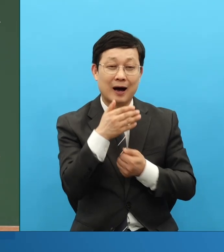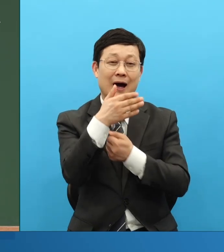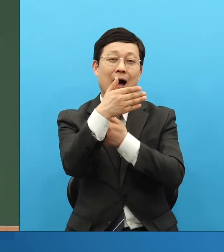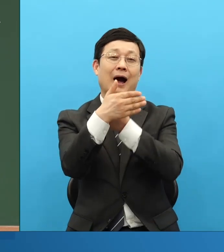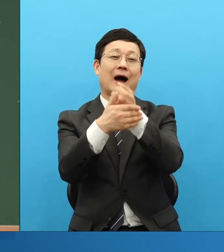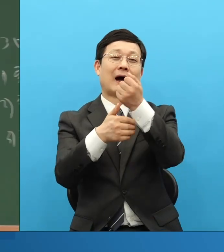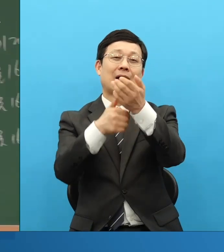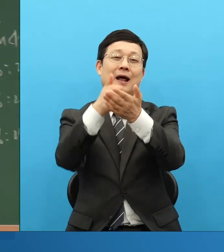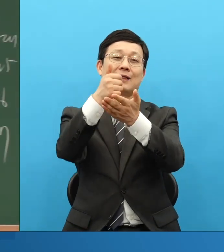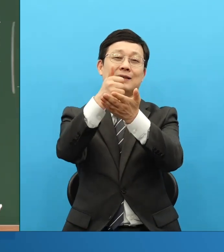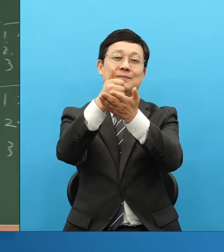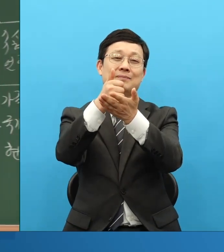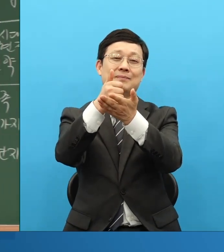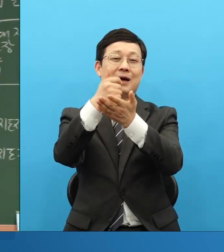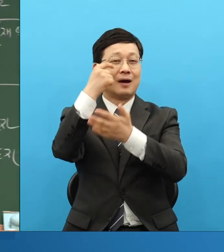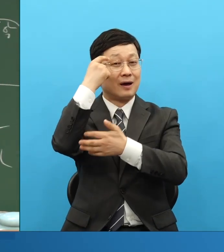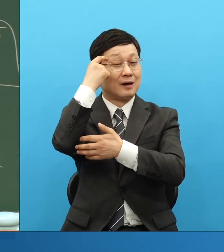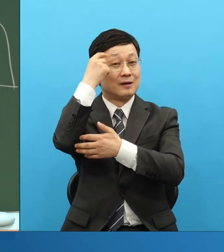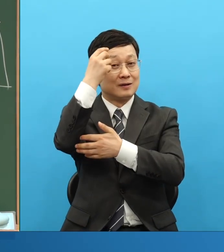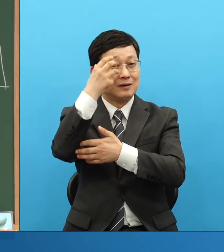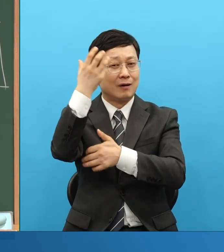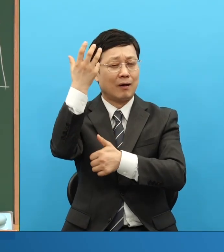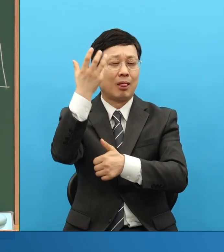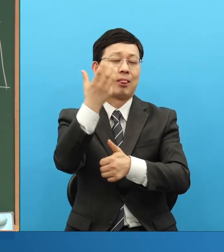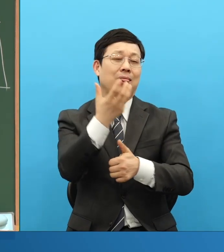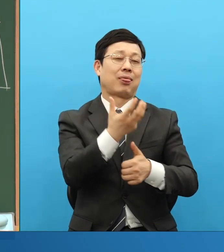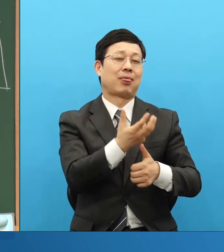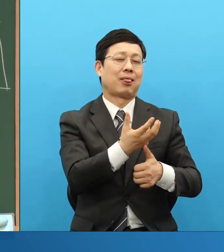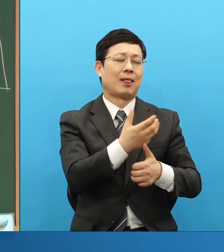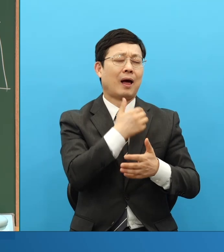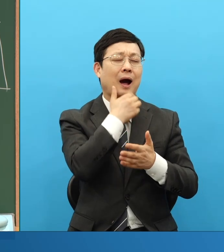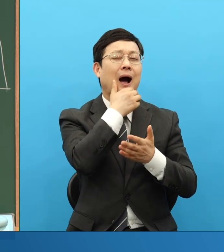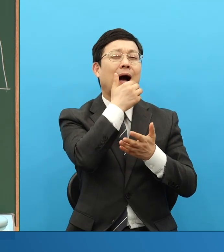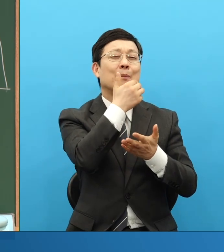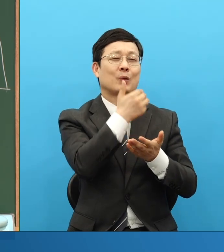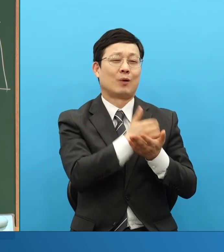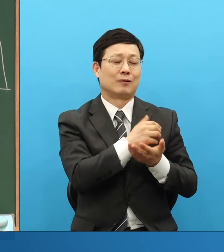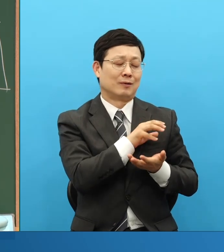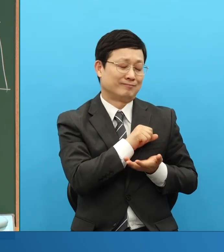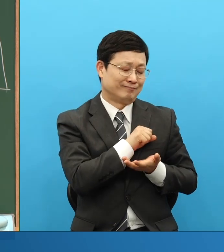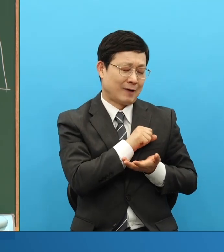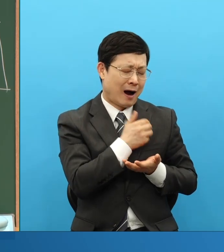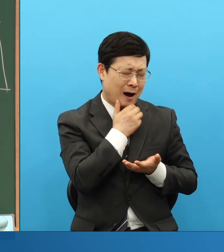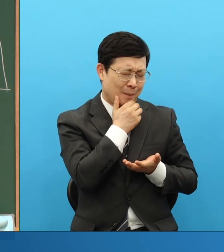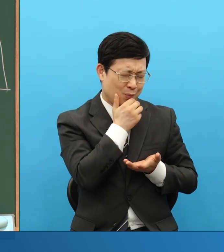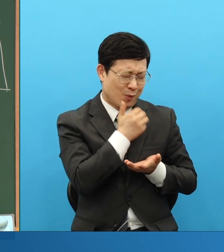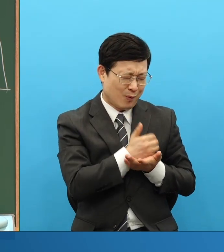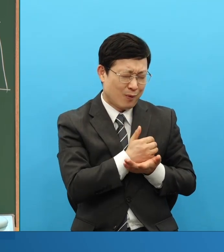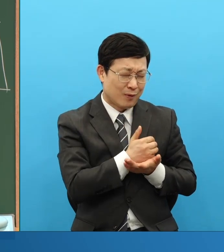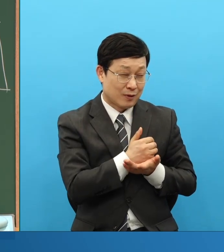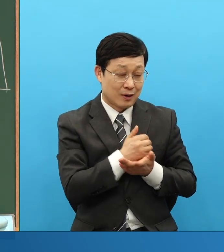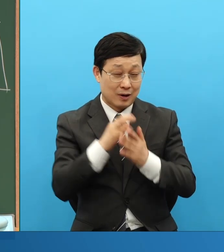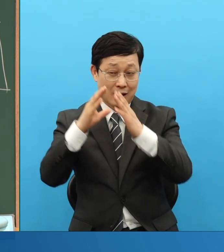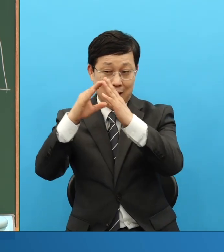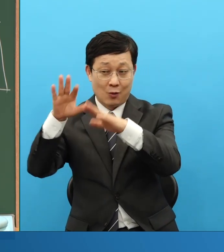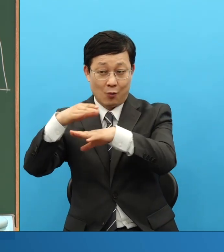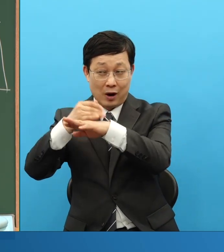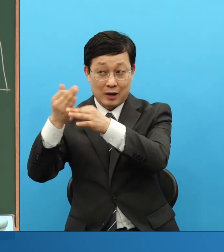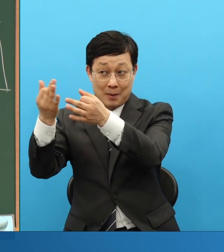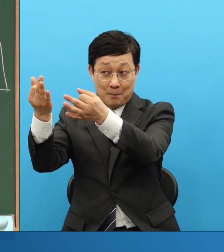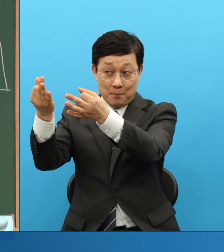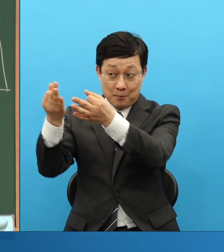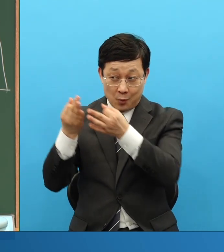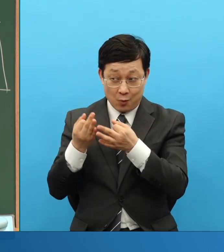합니다. This is what it means to be inspired by the Spirit of God. 왕이 얘기했어요. And the king said in Genesis 41:38.